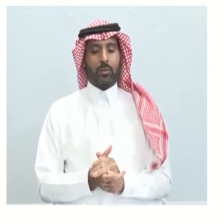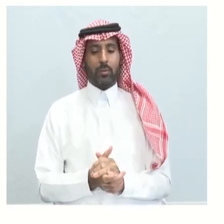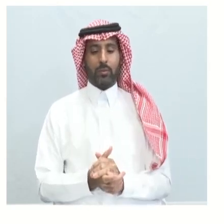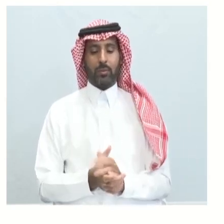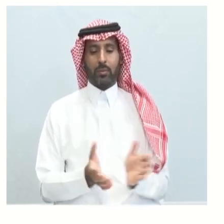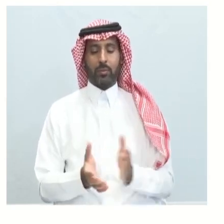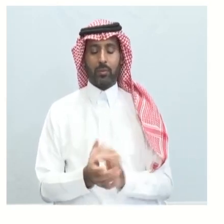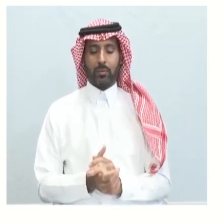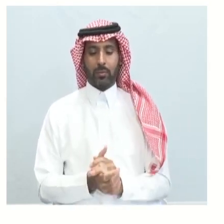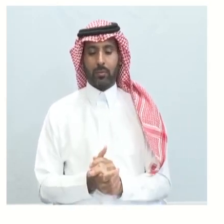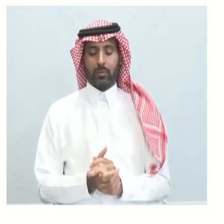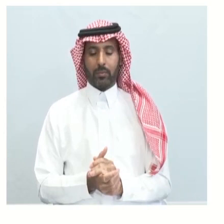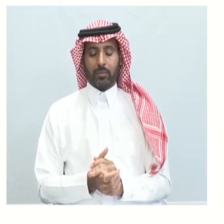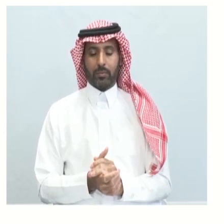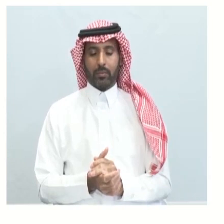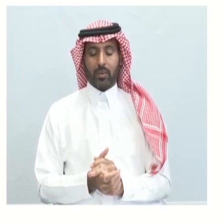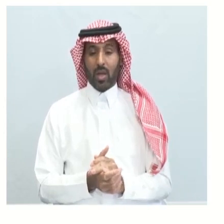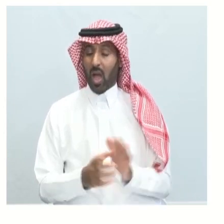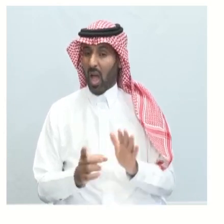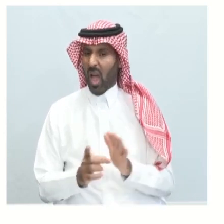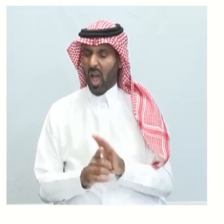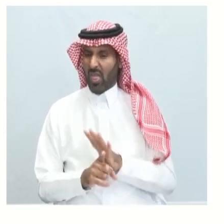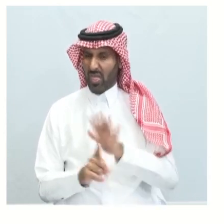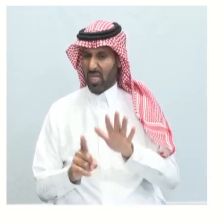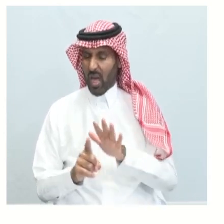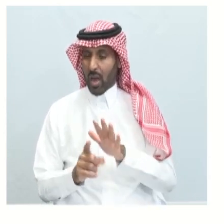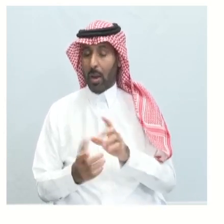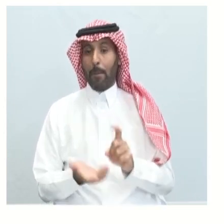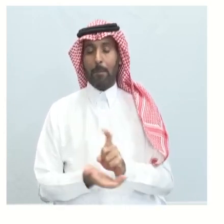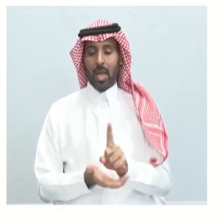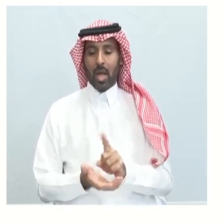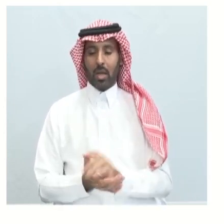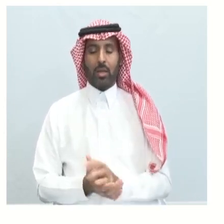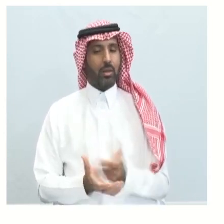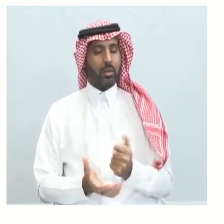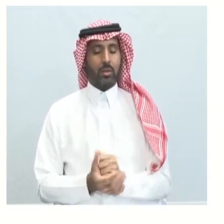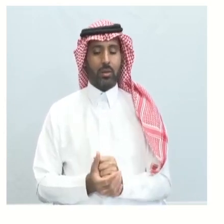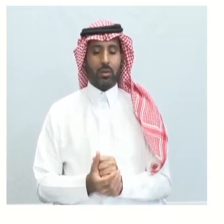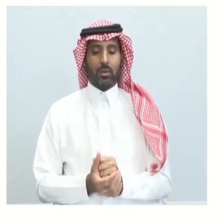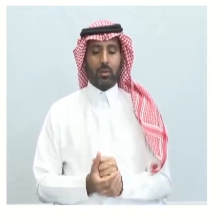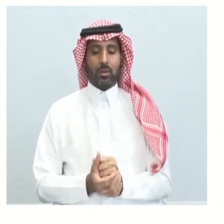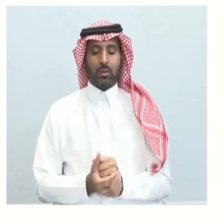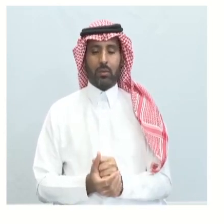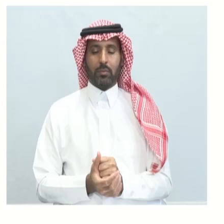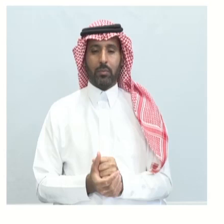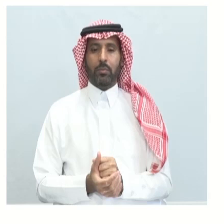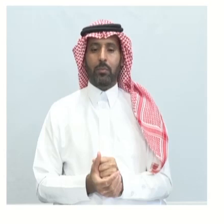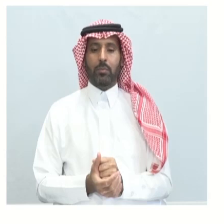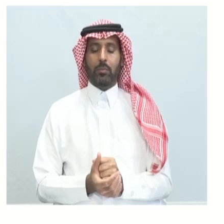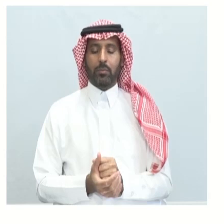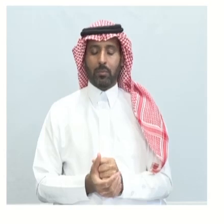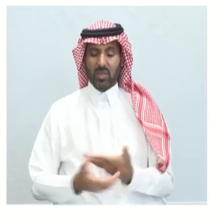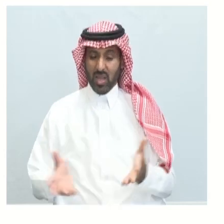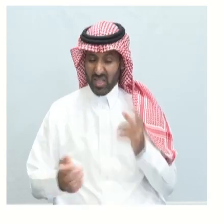النوويه الا ان هناك اثارا سلبيه لها ومن هذه الاثار السلبيه الاثر البيئي وذلك من خلال